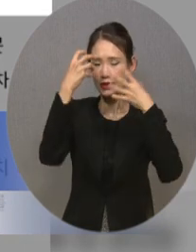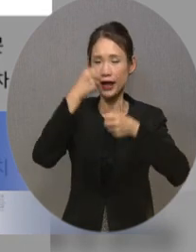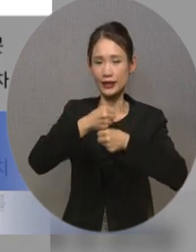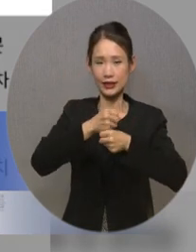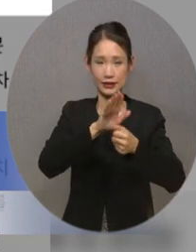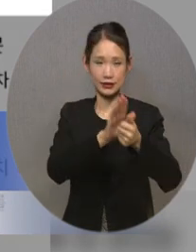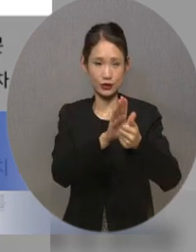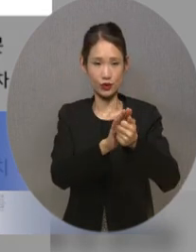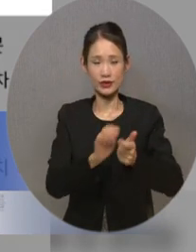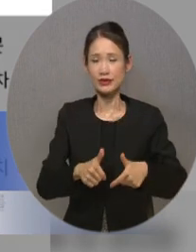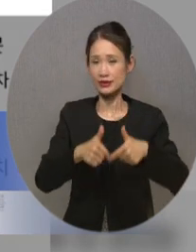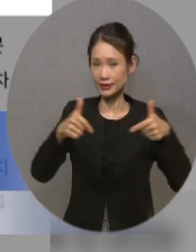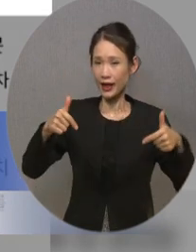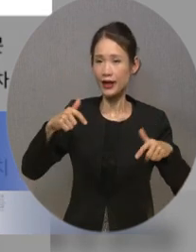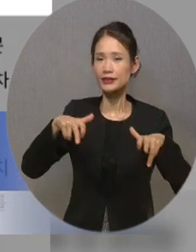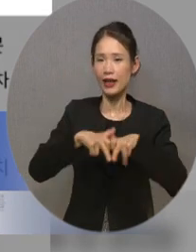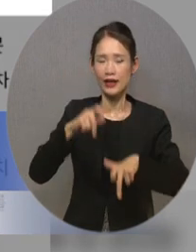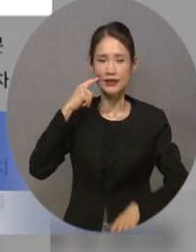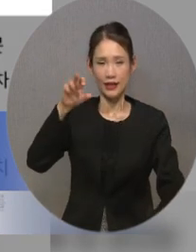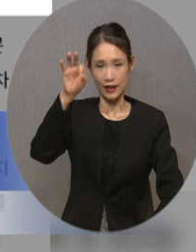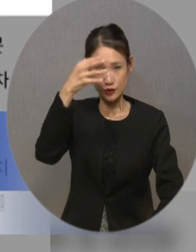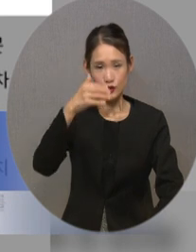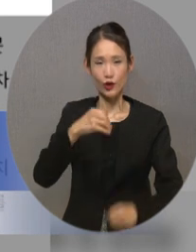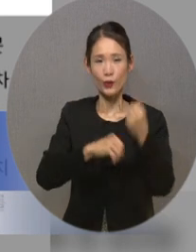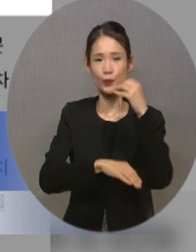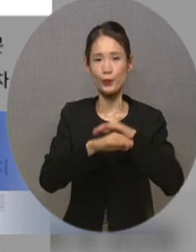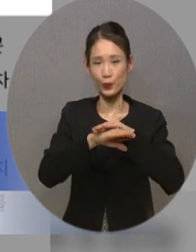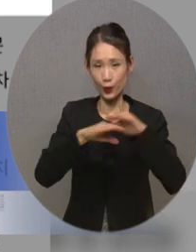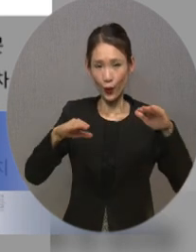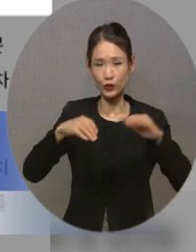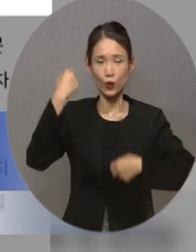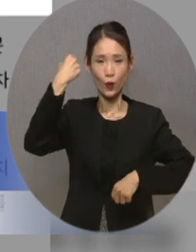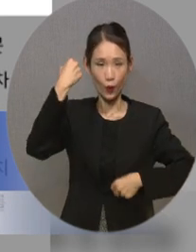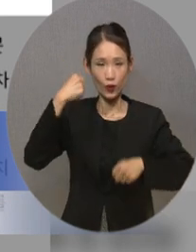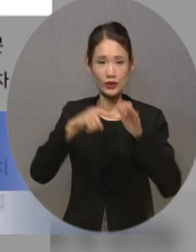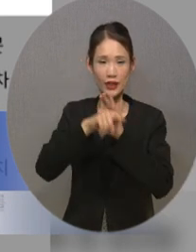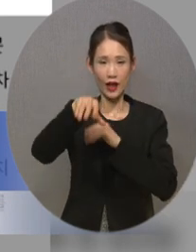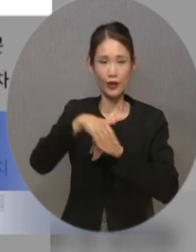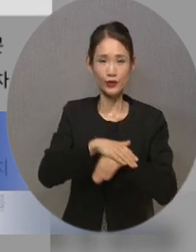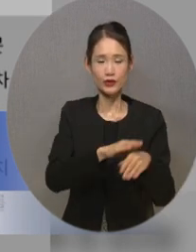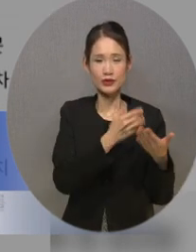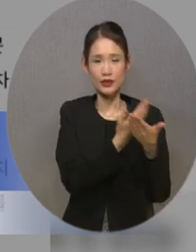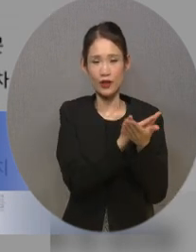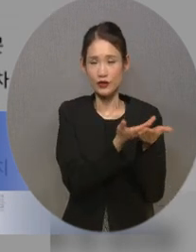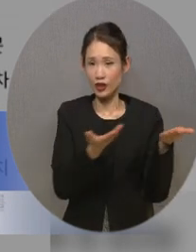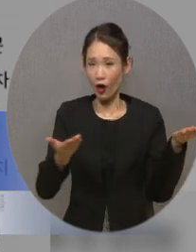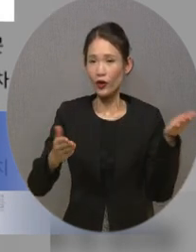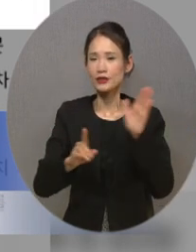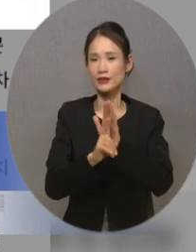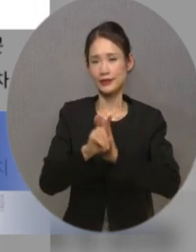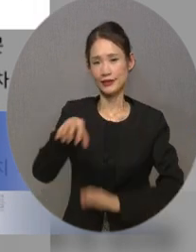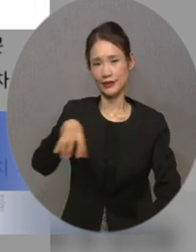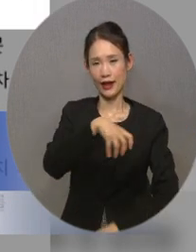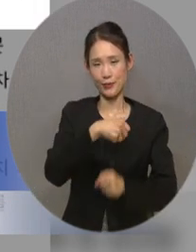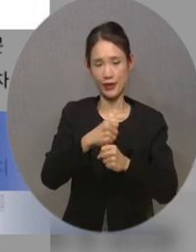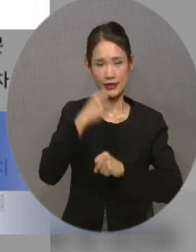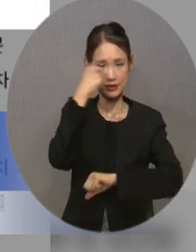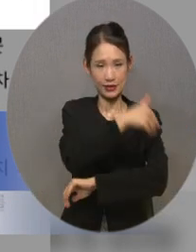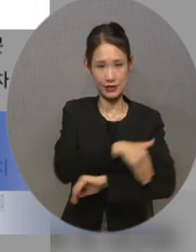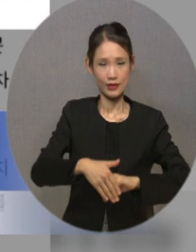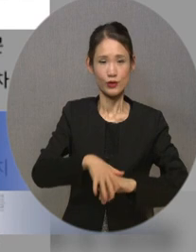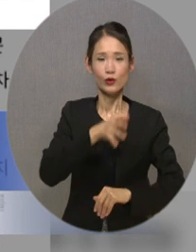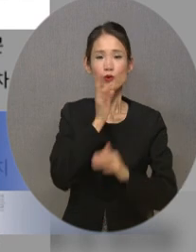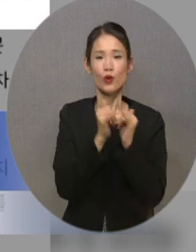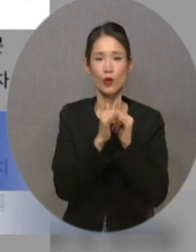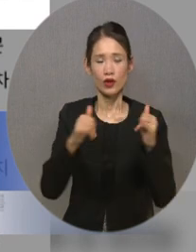확대하고 장애 예술인 표준 공연장과이 표준 전시장을 조성할 계획입니다 또한 문체부는